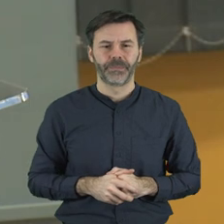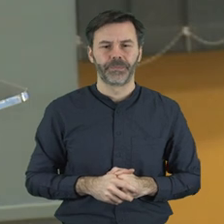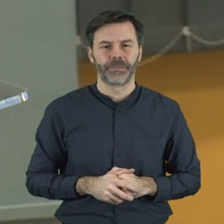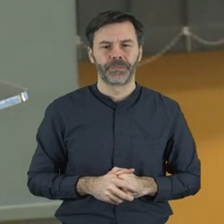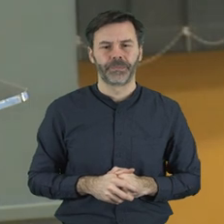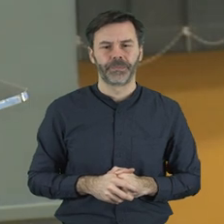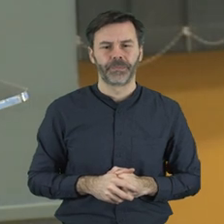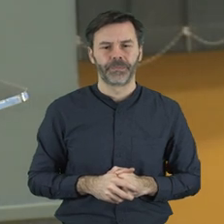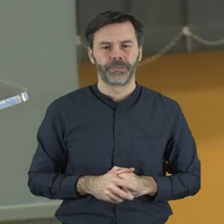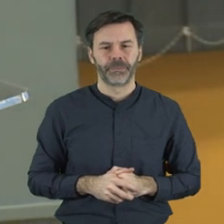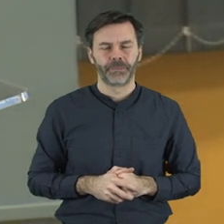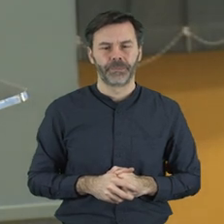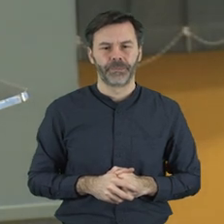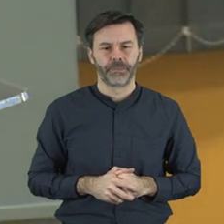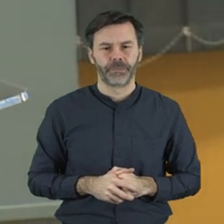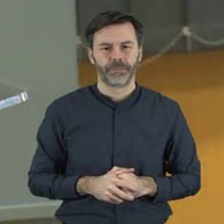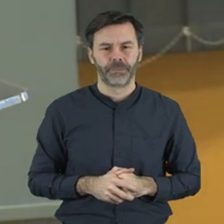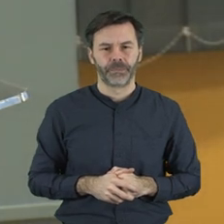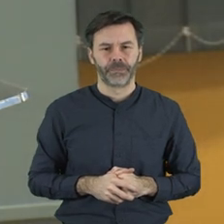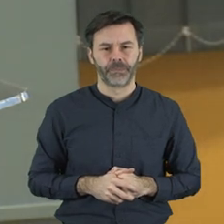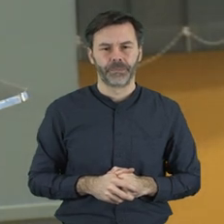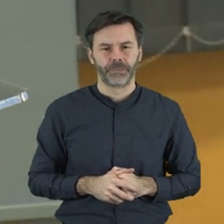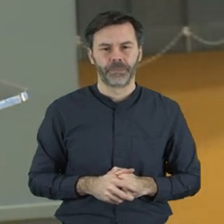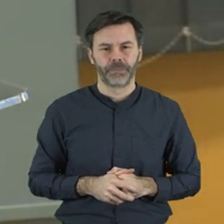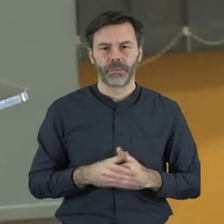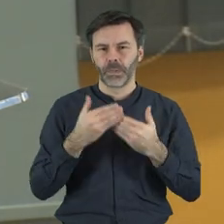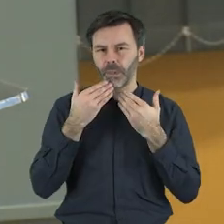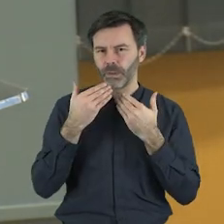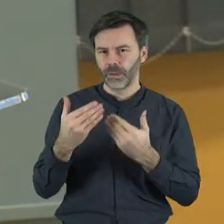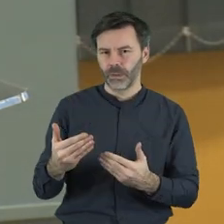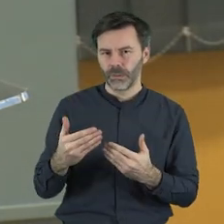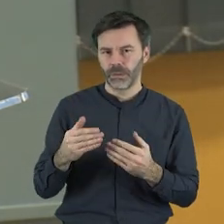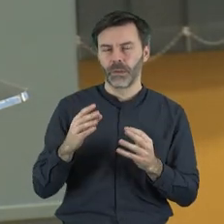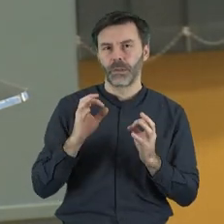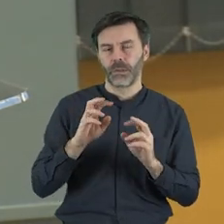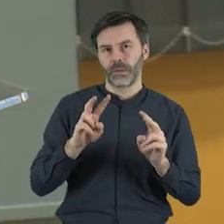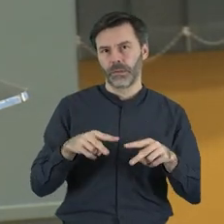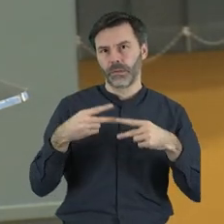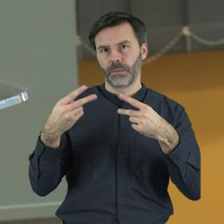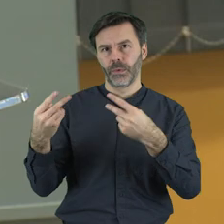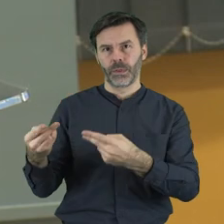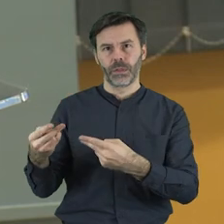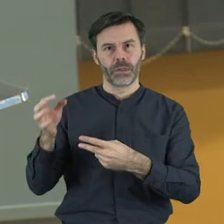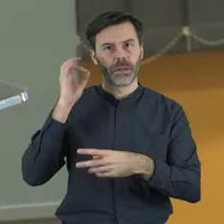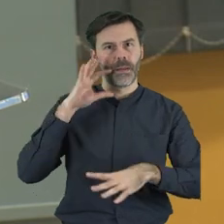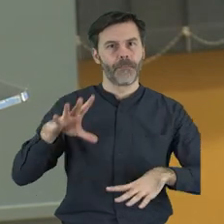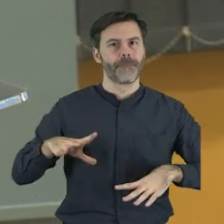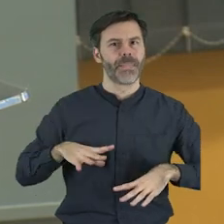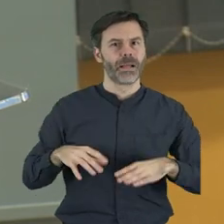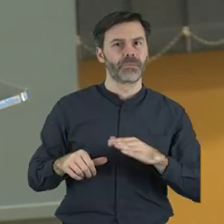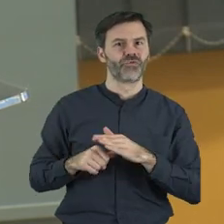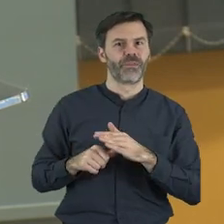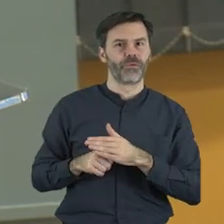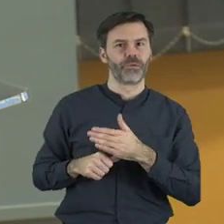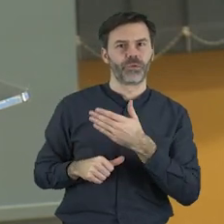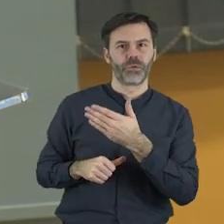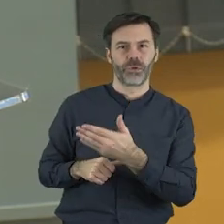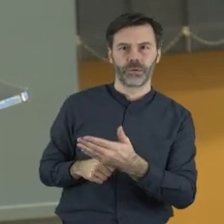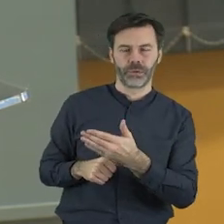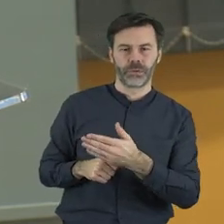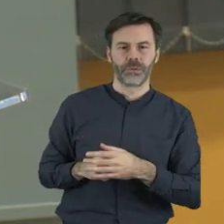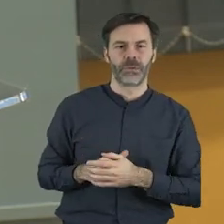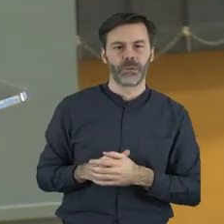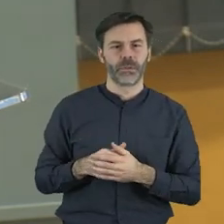Dziękuję. Pozwolę sobie przekazać na ręce pani przewodniczącej tą listę pytań, by